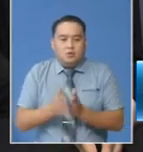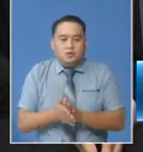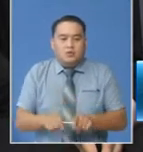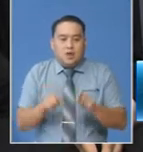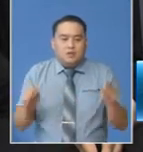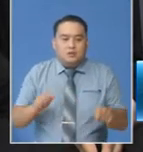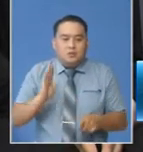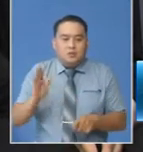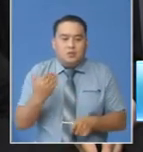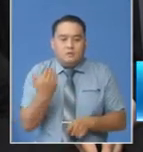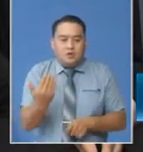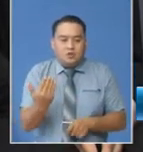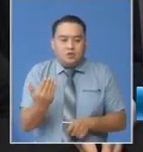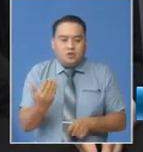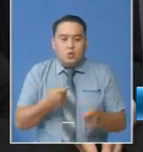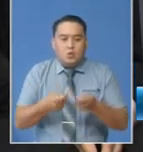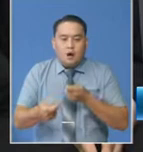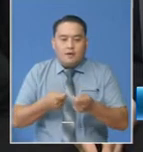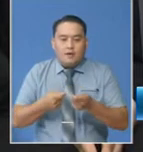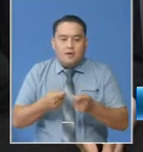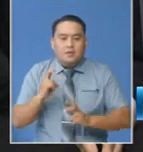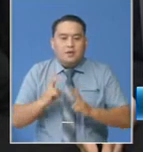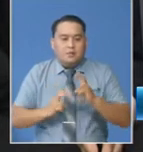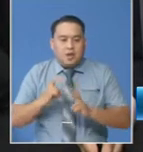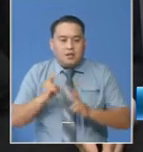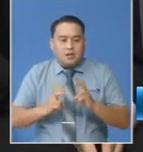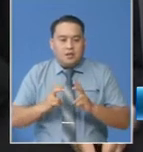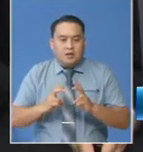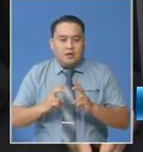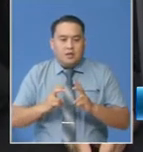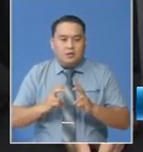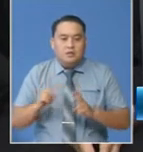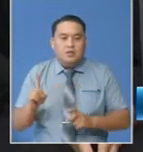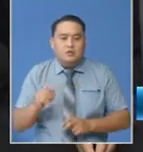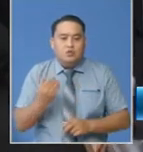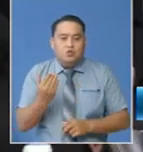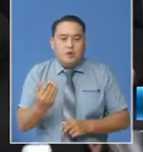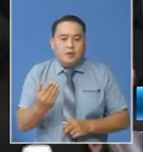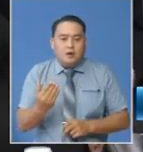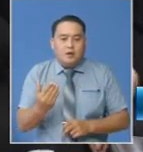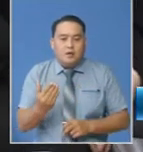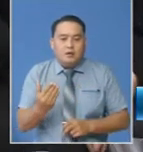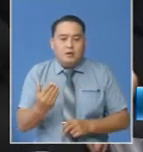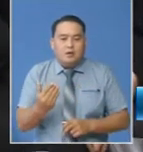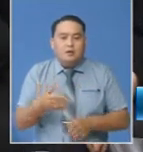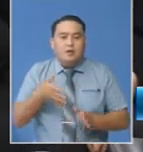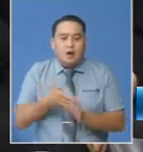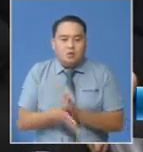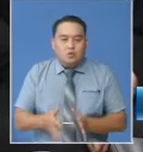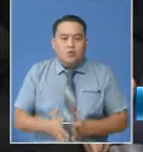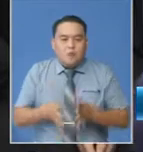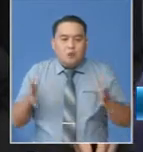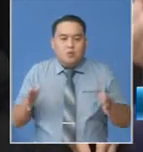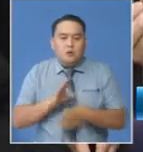создадим для ваших руководителей предприятий, вот, для того, чтобы все равно накладные расходы огромные, то,